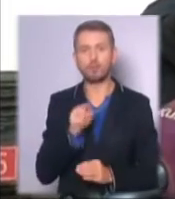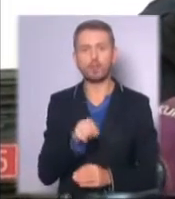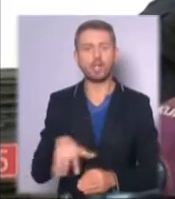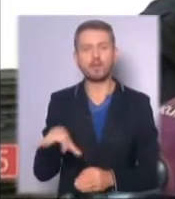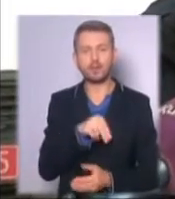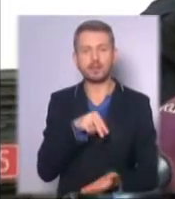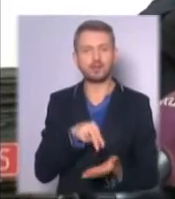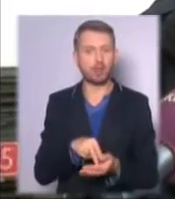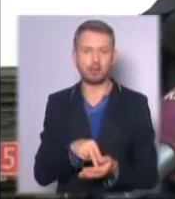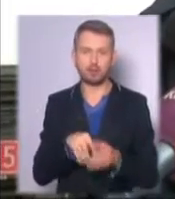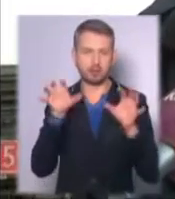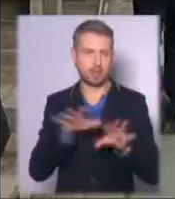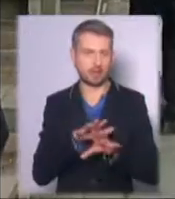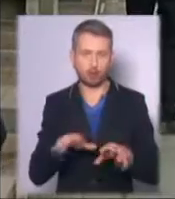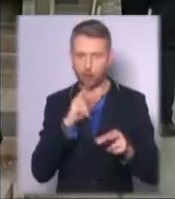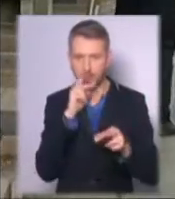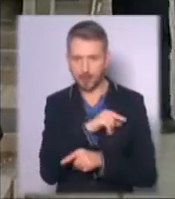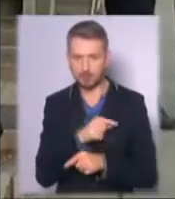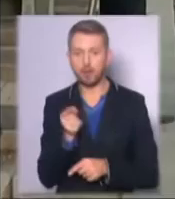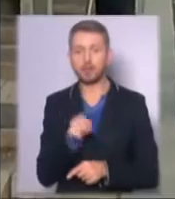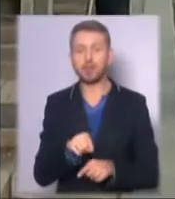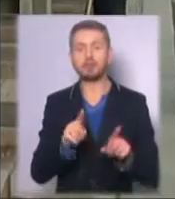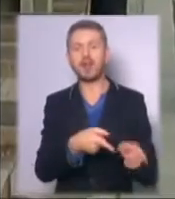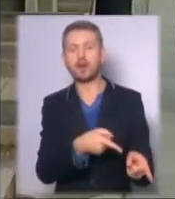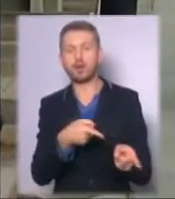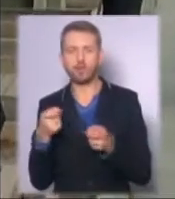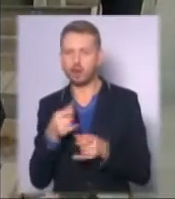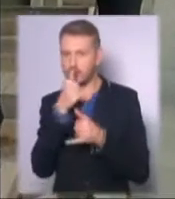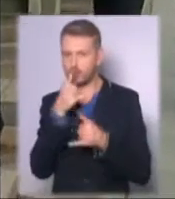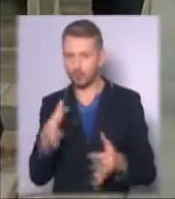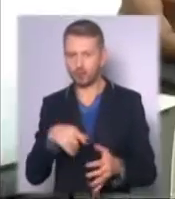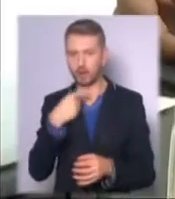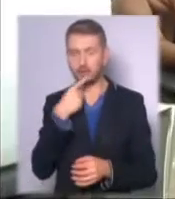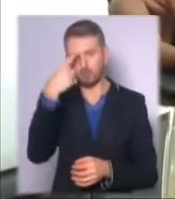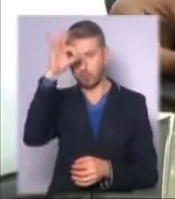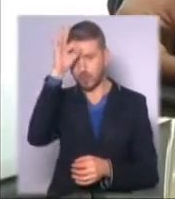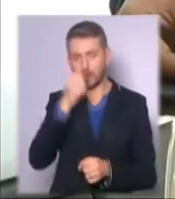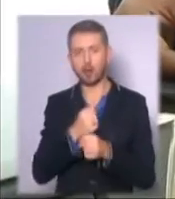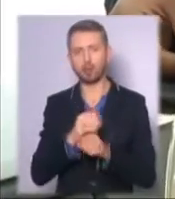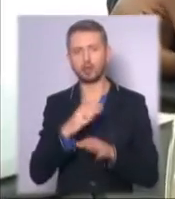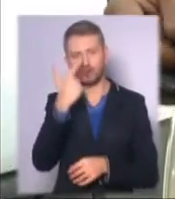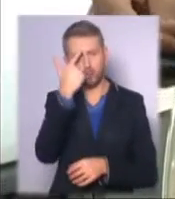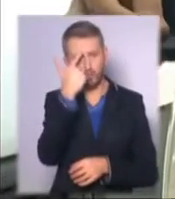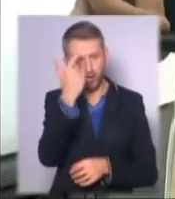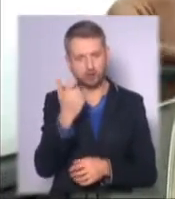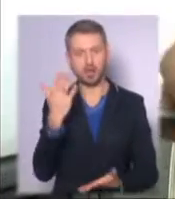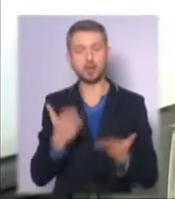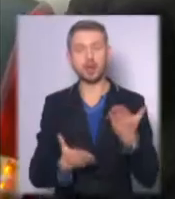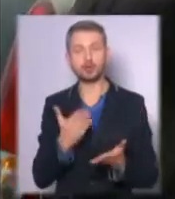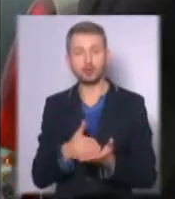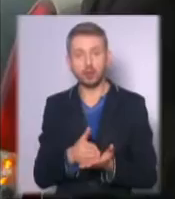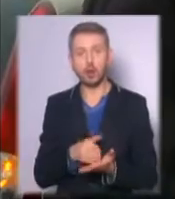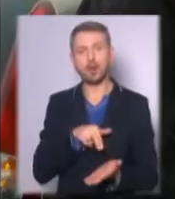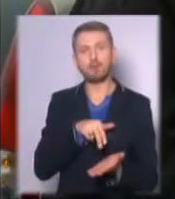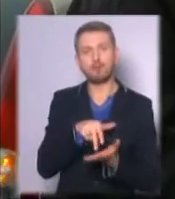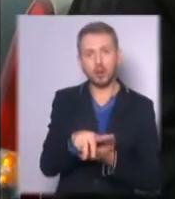стоять неправомірно, неправильно. Утім, і евакуювати не в змозі, каже поліція, тому робить лише попередження. Якщо пройти або проїхати